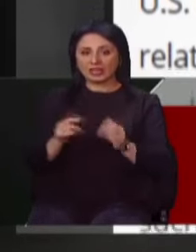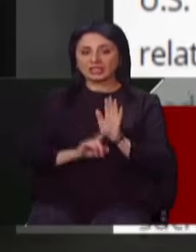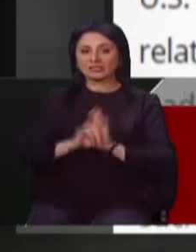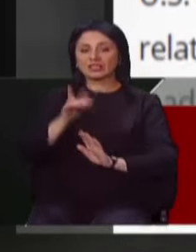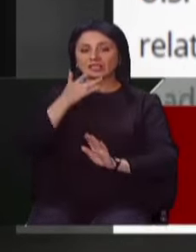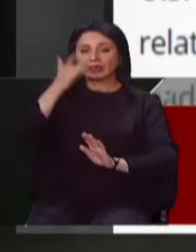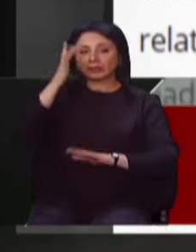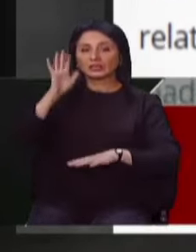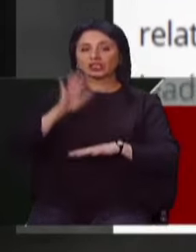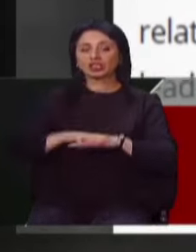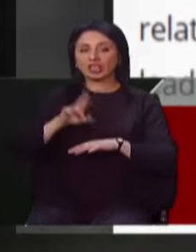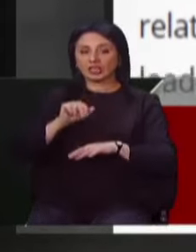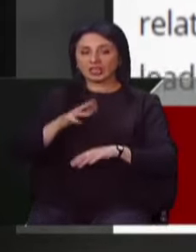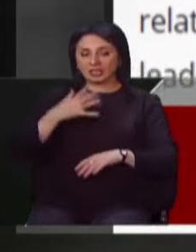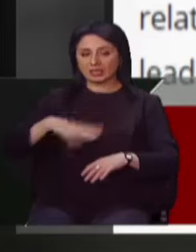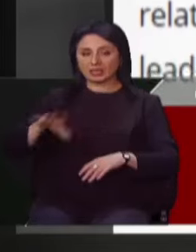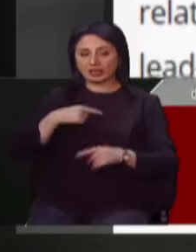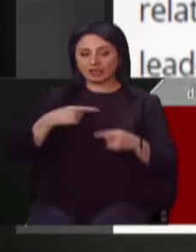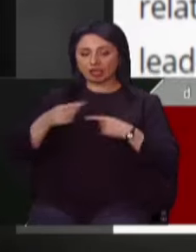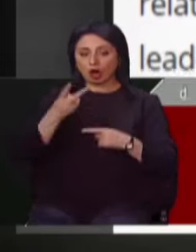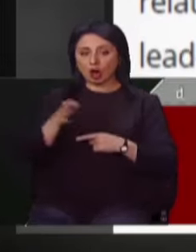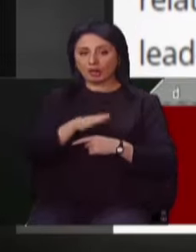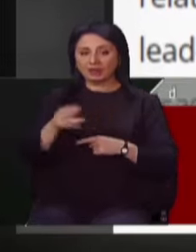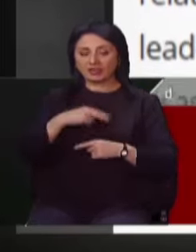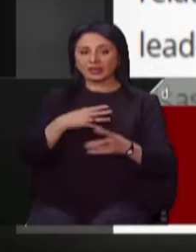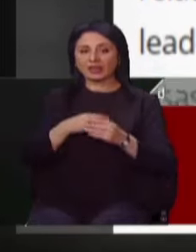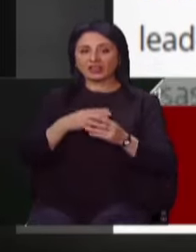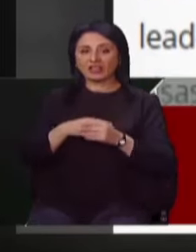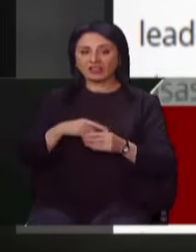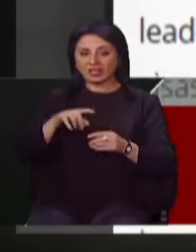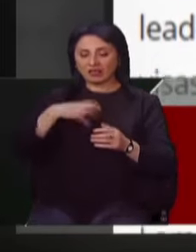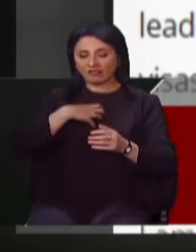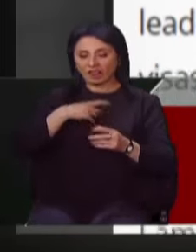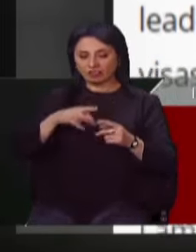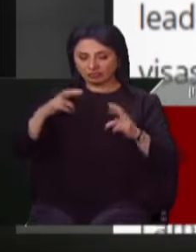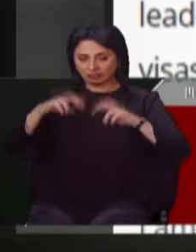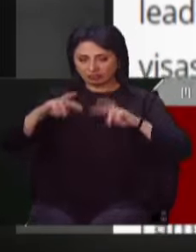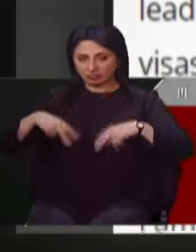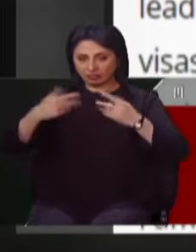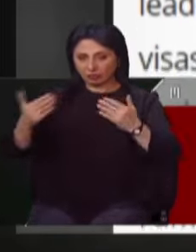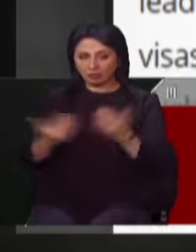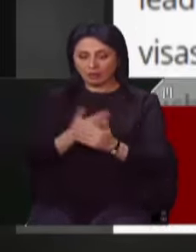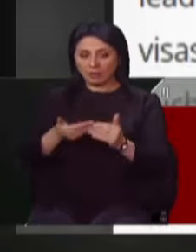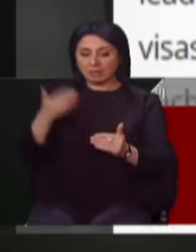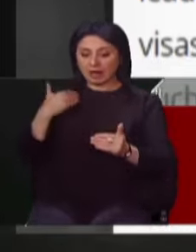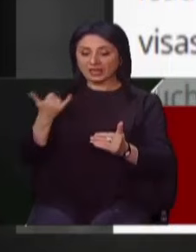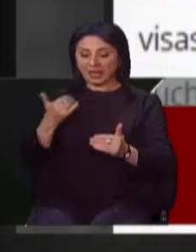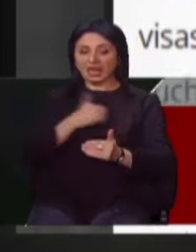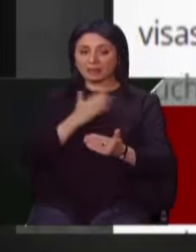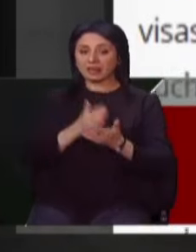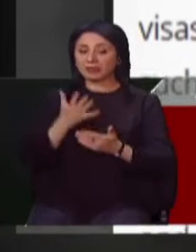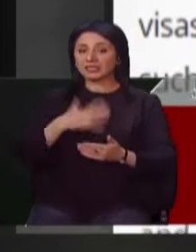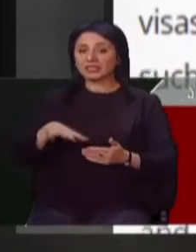ვიწყებ ამერიკის შეერთებულ შტატებსა და საქართველოს შორის ორმხრივი თანამშრომლობის ძირეულ გადახედვას. როგორც მანამდე, ახლაც იმედი გვაქვს,